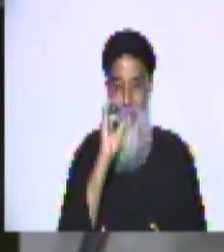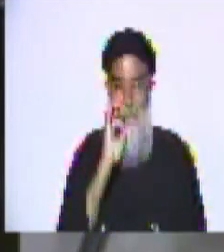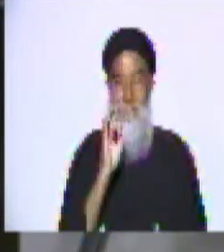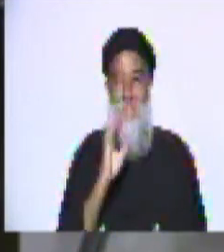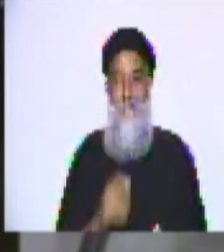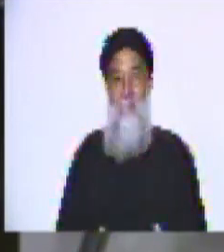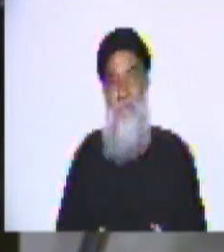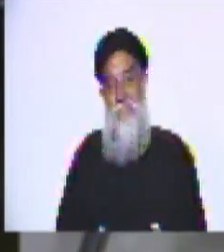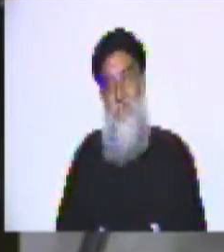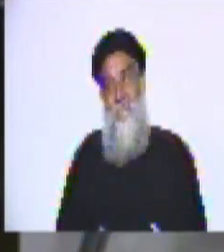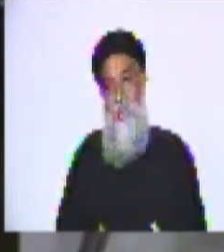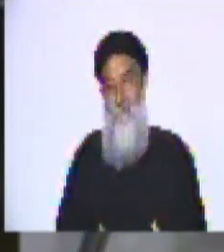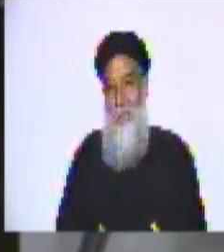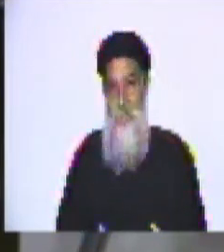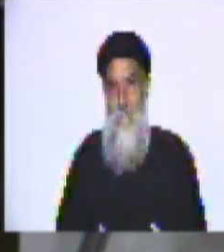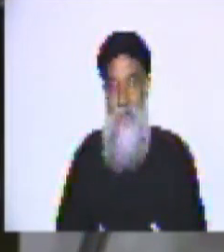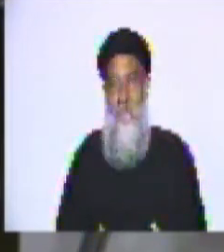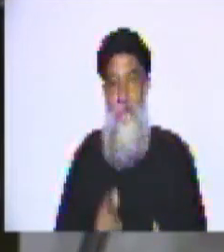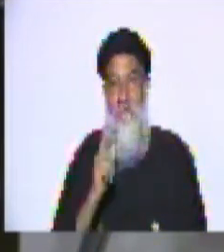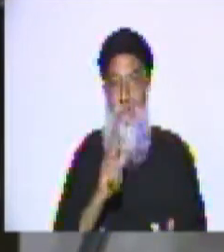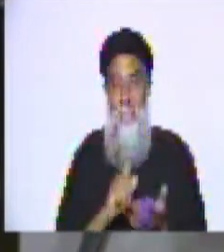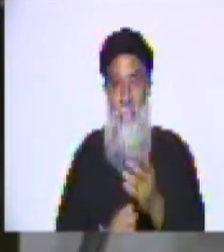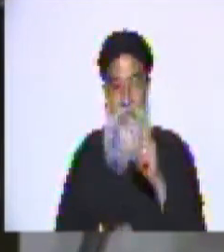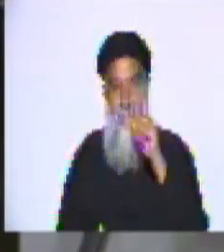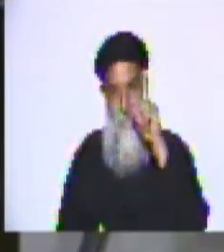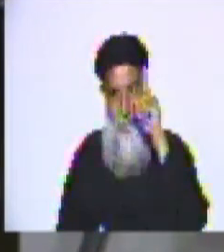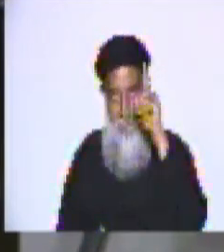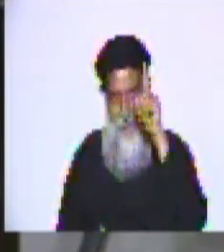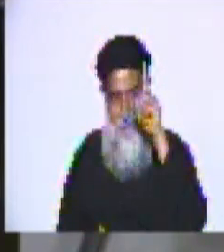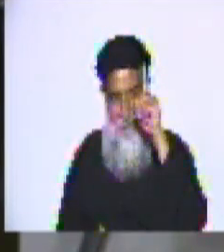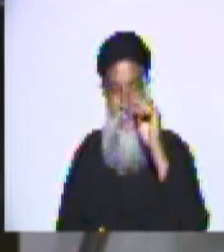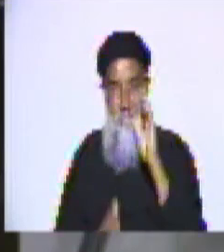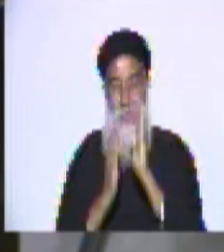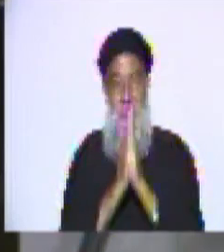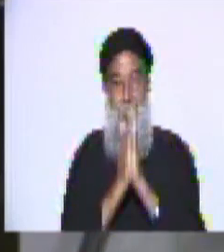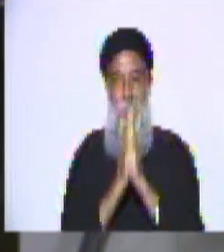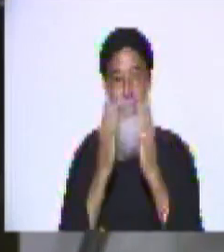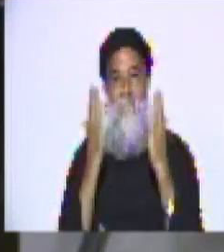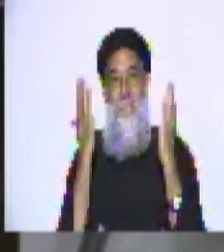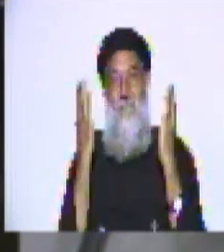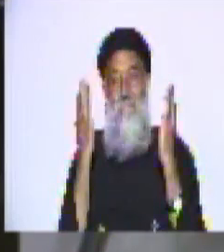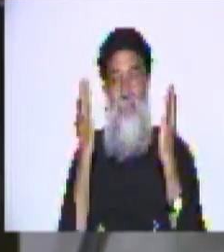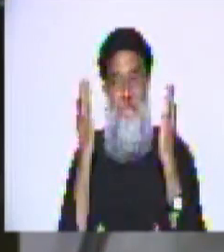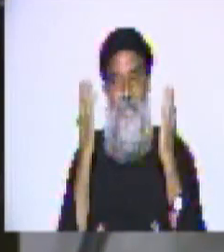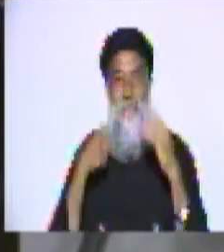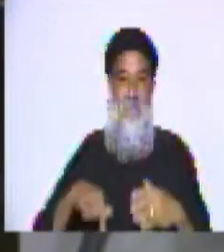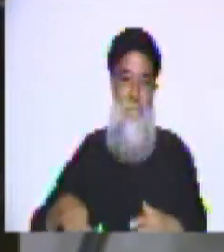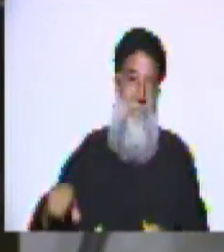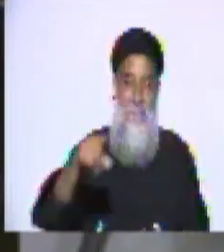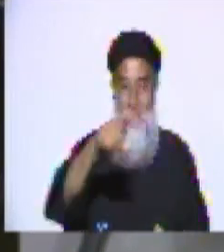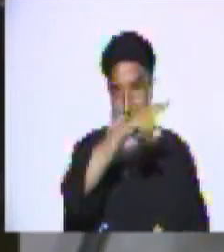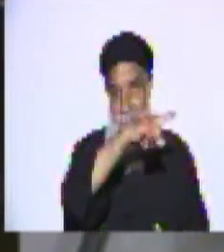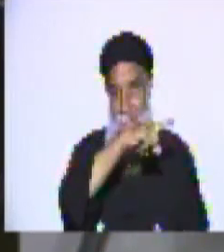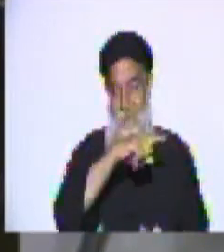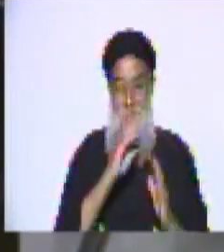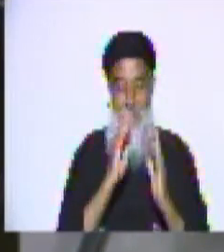يعني الحقيقة الصوم لله لأنه عبادة، ونحن لا نعبد